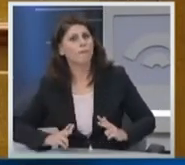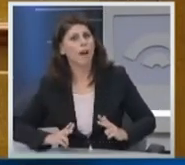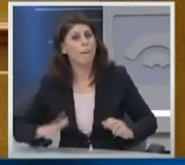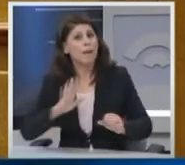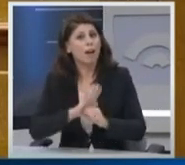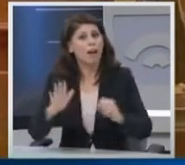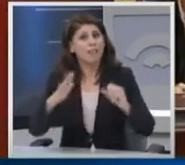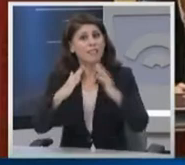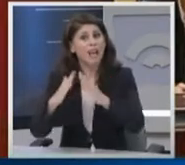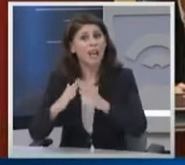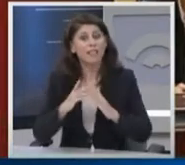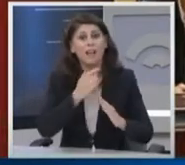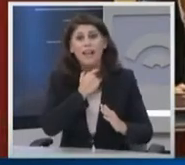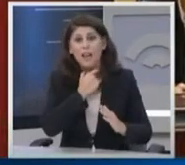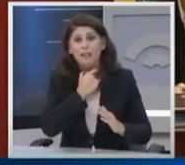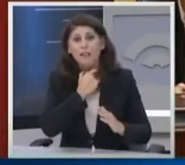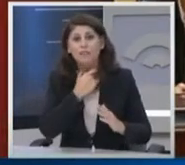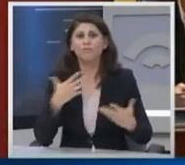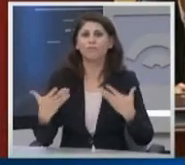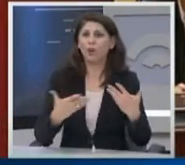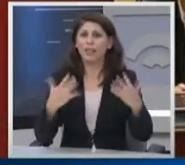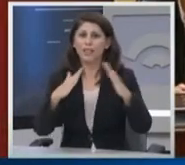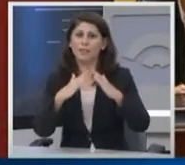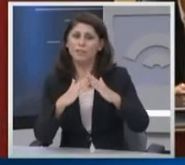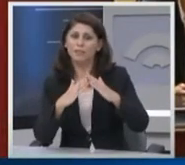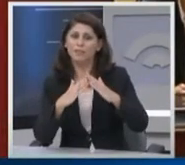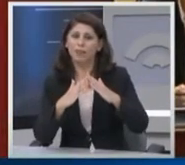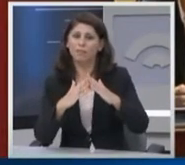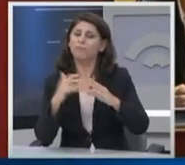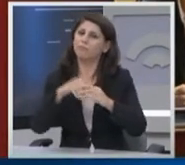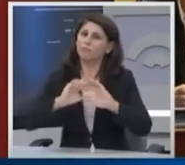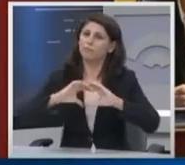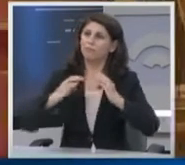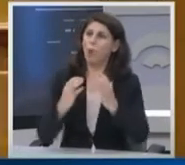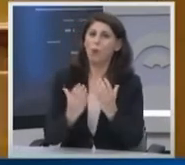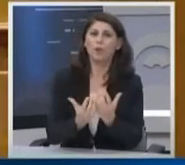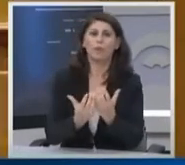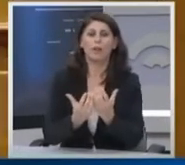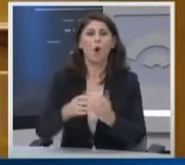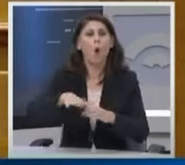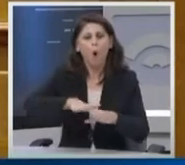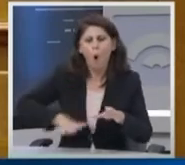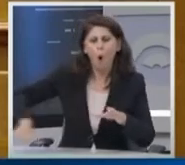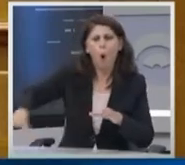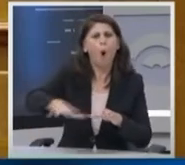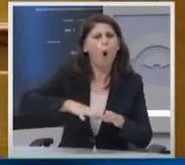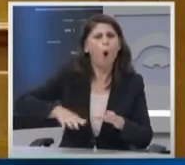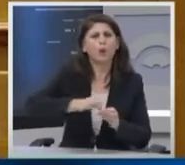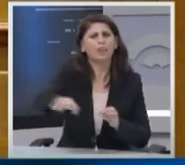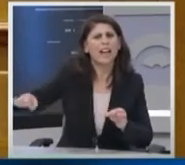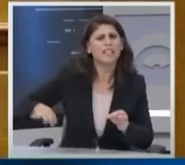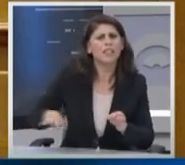κάλυψη των στεγαστικών του αναγκών σε σύγχρονα σπίτια εντός ενός ολοκληρωμένου χωροταξικού και πολεοδομικού σχεδιασμού,